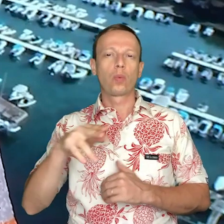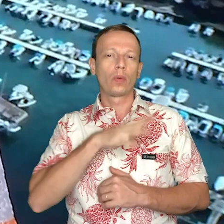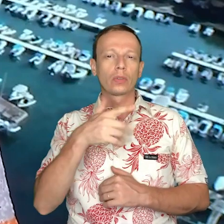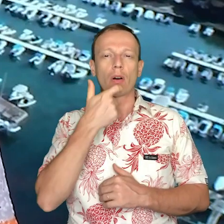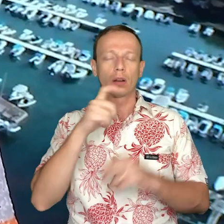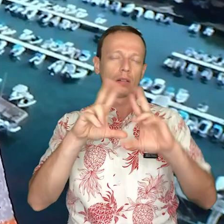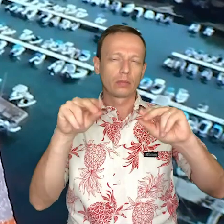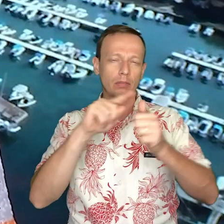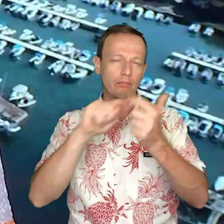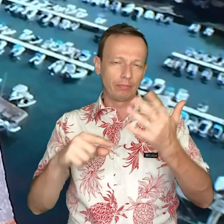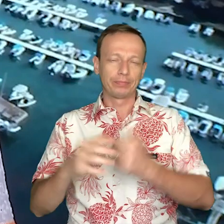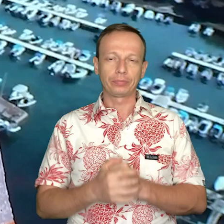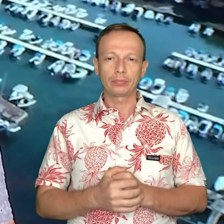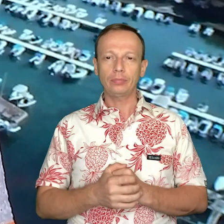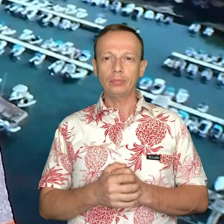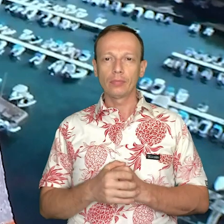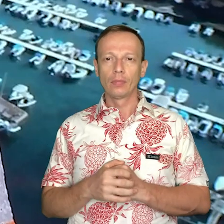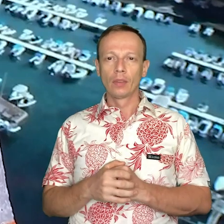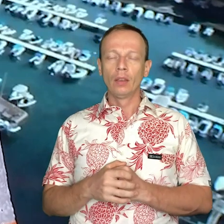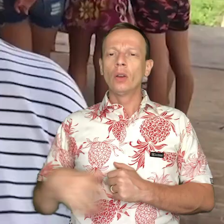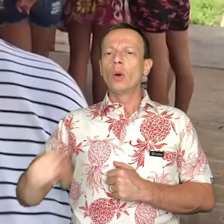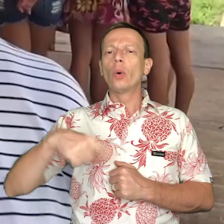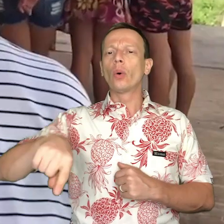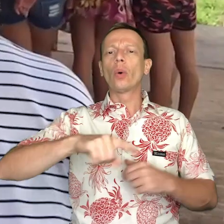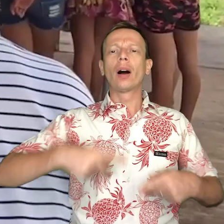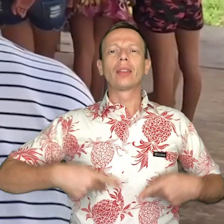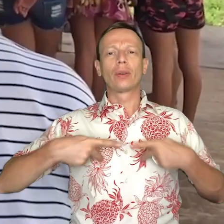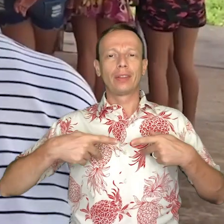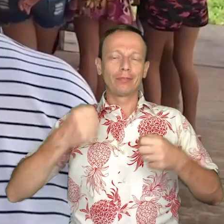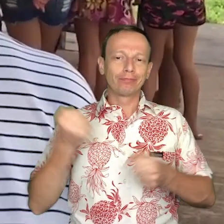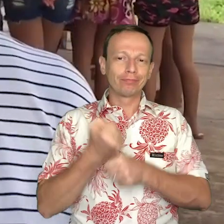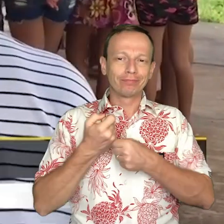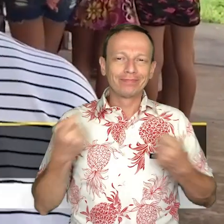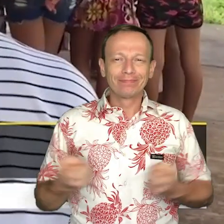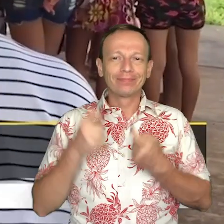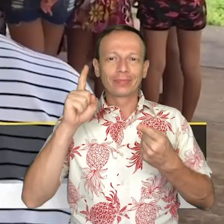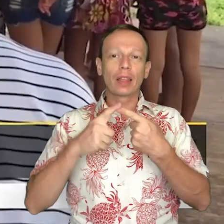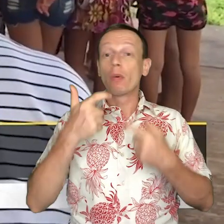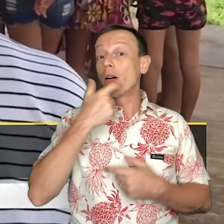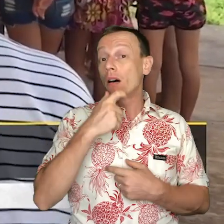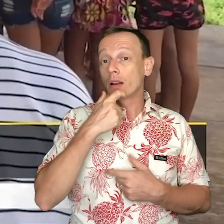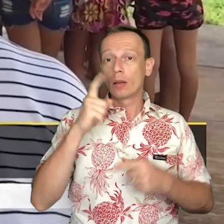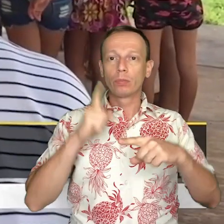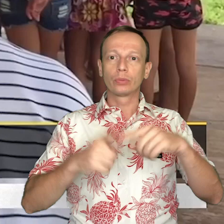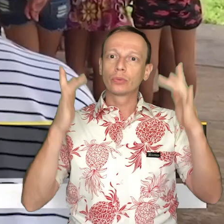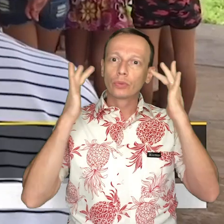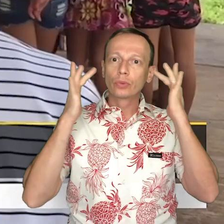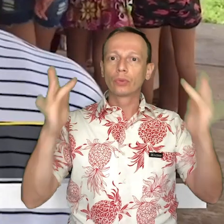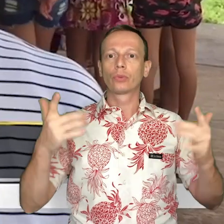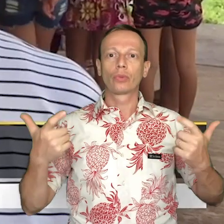de Lionel Tehaamouana. Ils vont travailler autour de la langue anglaise et de la culture du monde